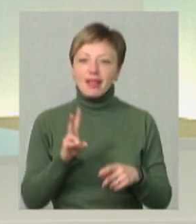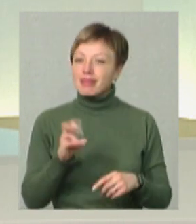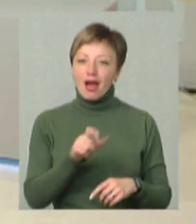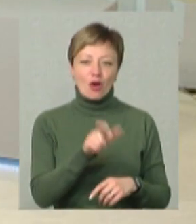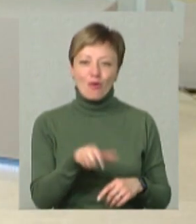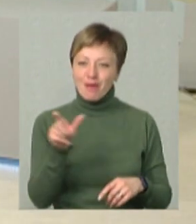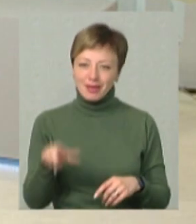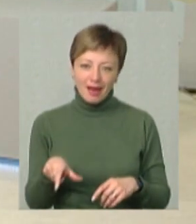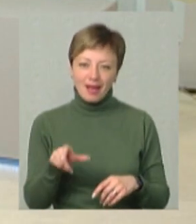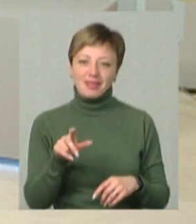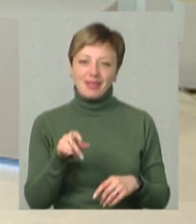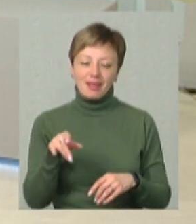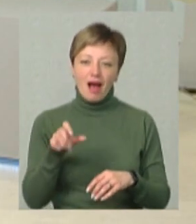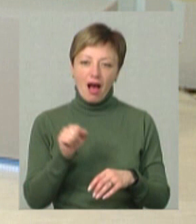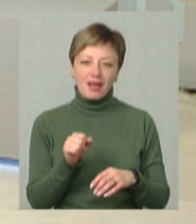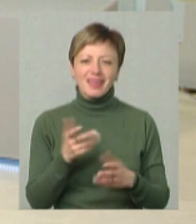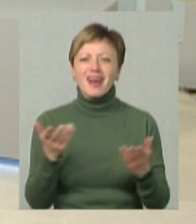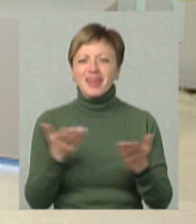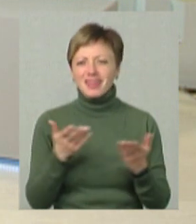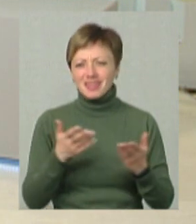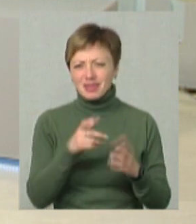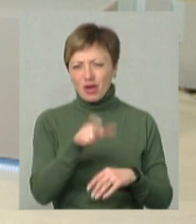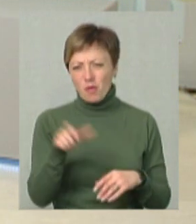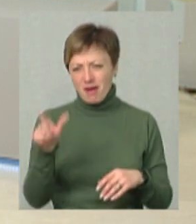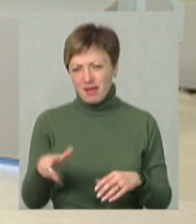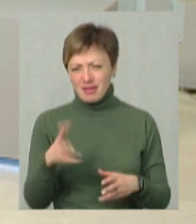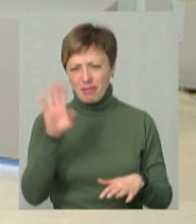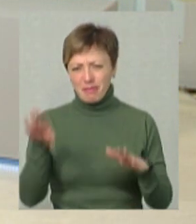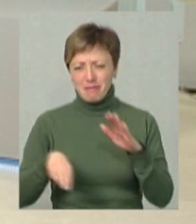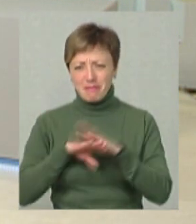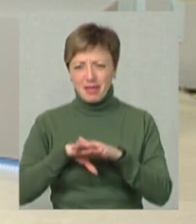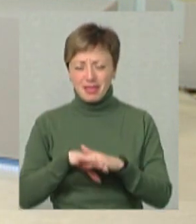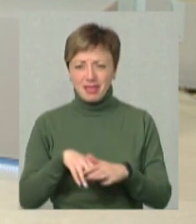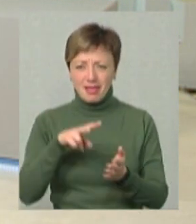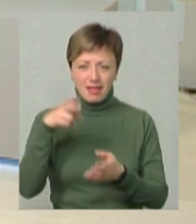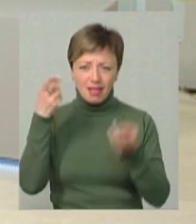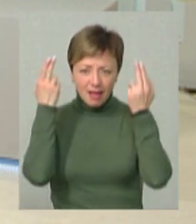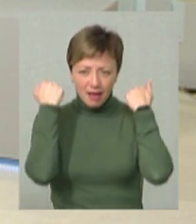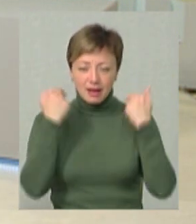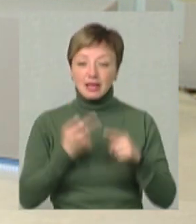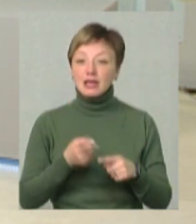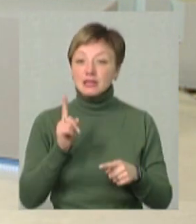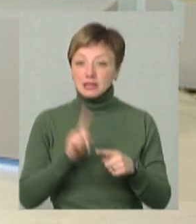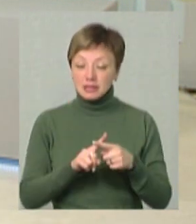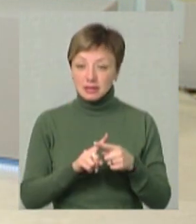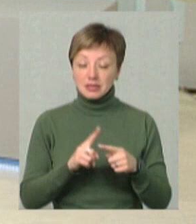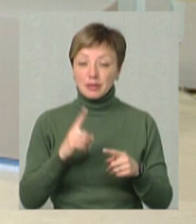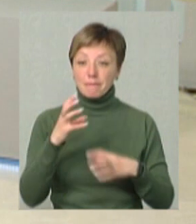громадяни, а підлеглі. Підлеглі, які там громадяни? Коли за Вестфальською системою міжнародних